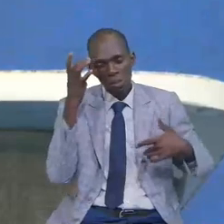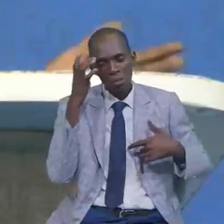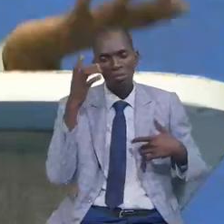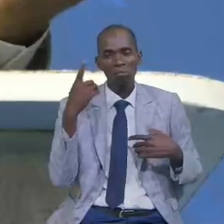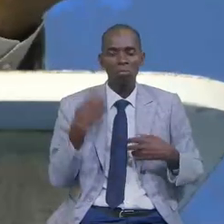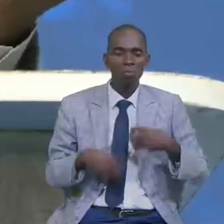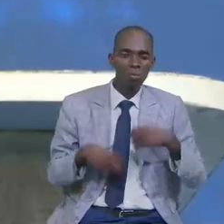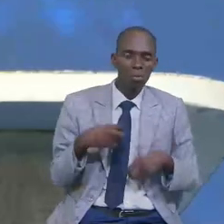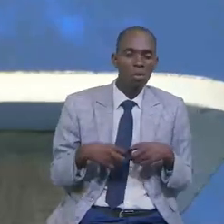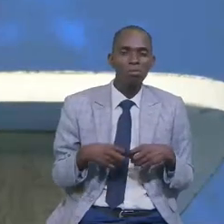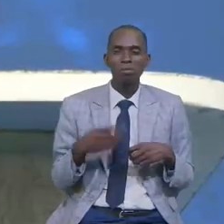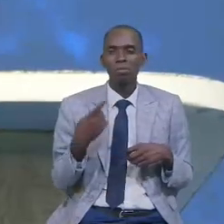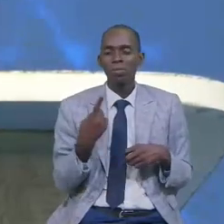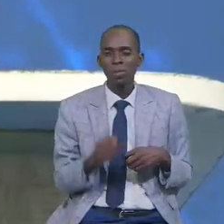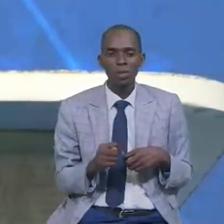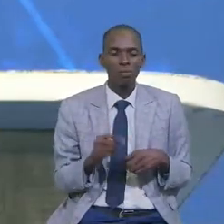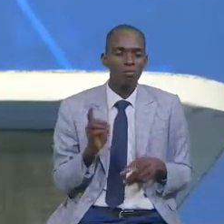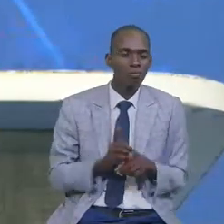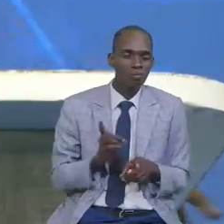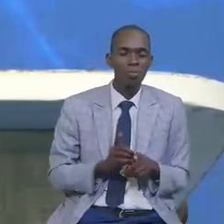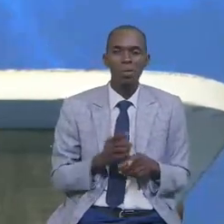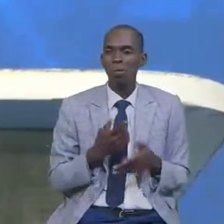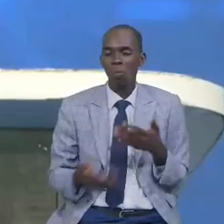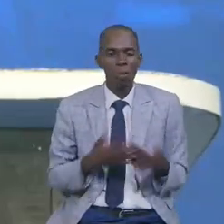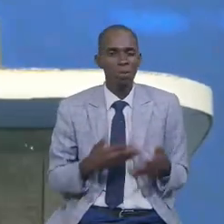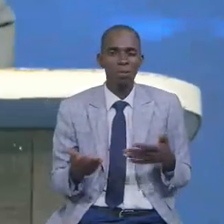l'infirmité, l'impotence.